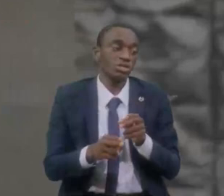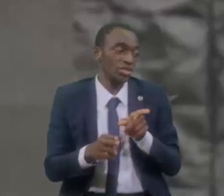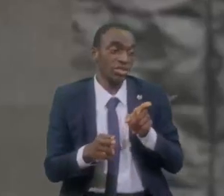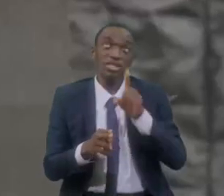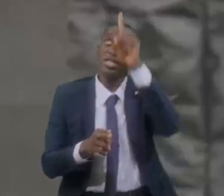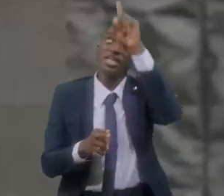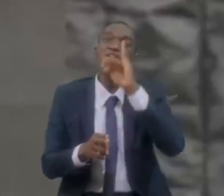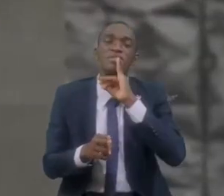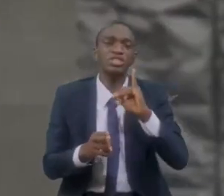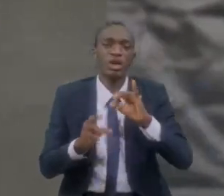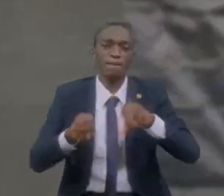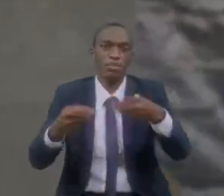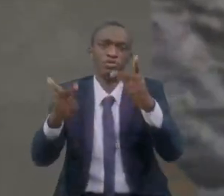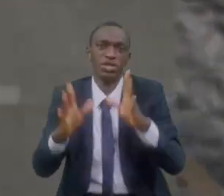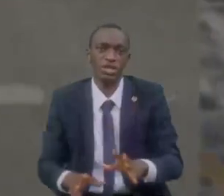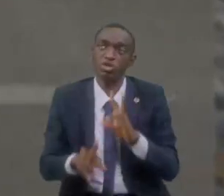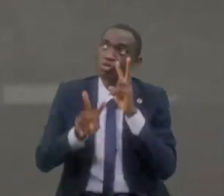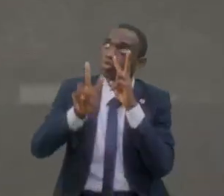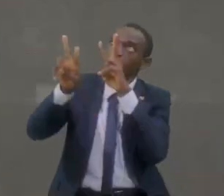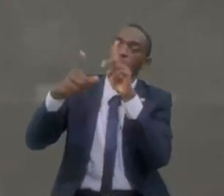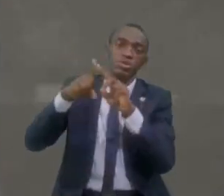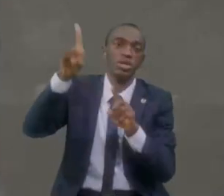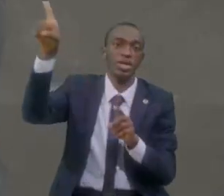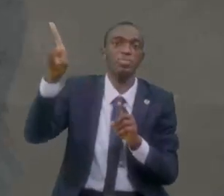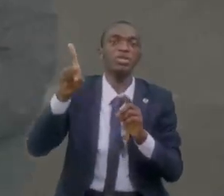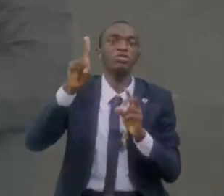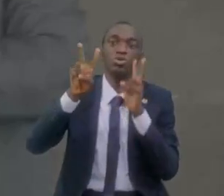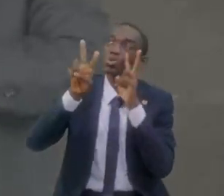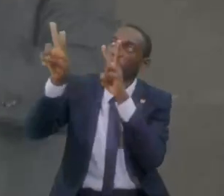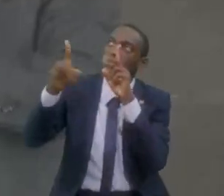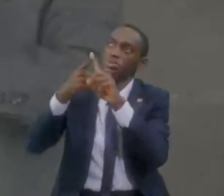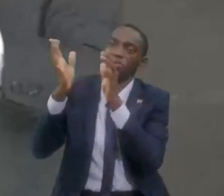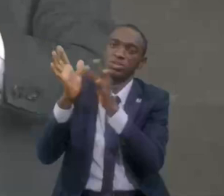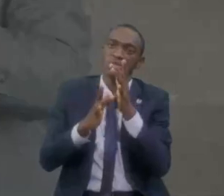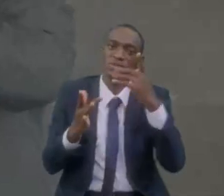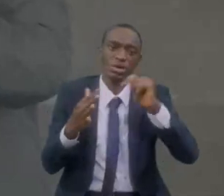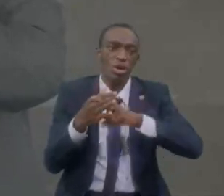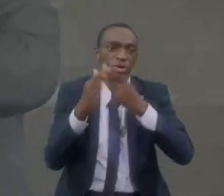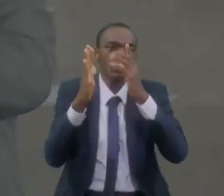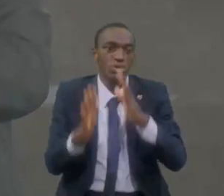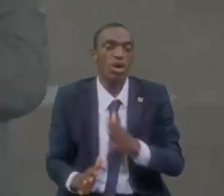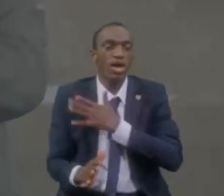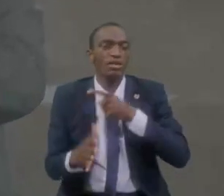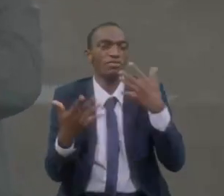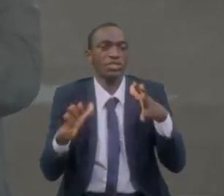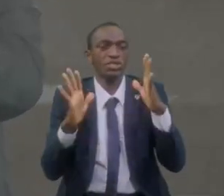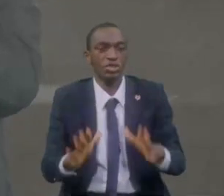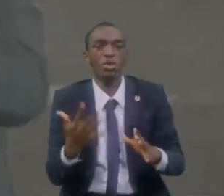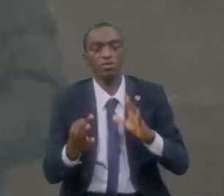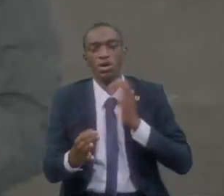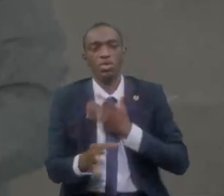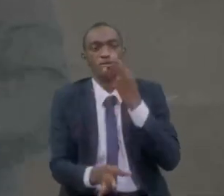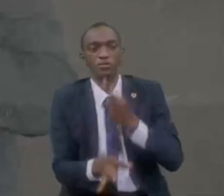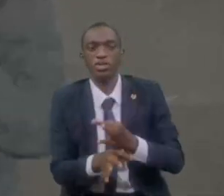Les regards sur lui. Les regards sur Jésus, le chef et le consommateur de la foi, qui en vue de la joie qui